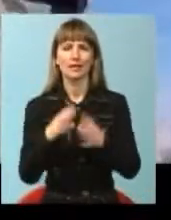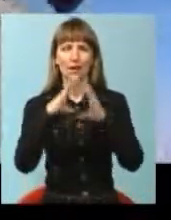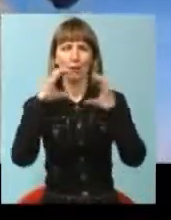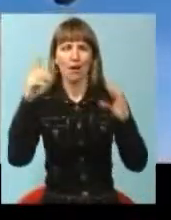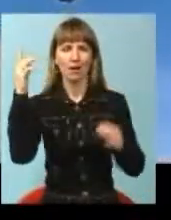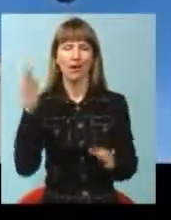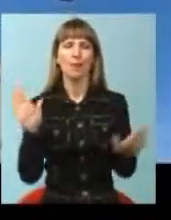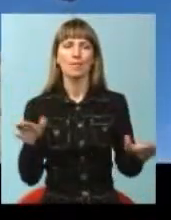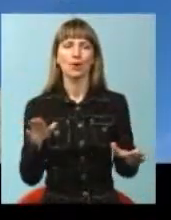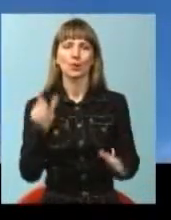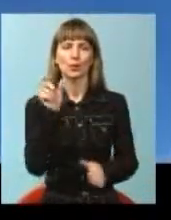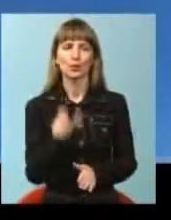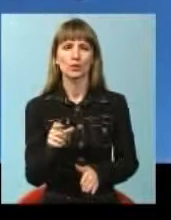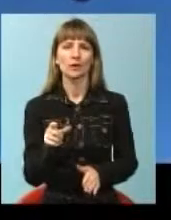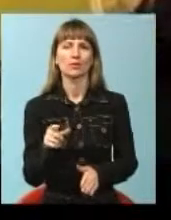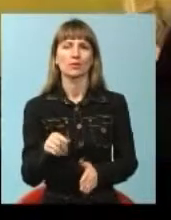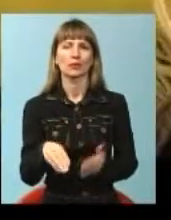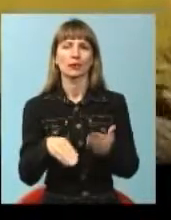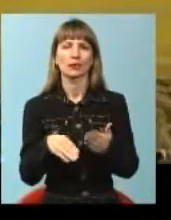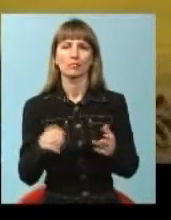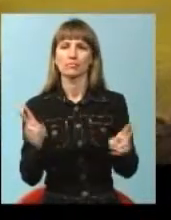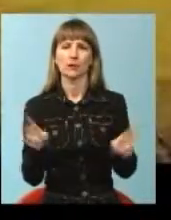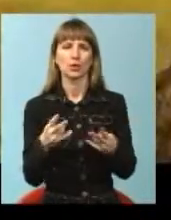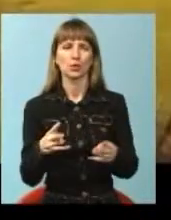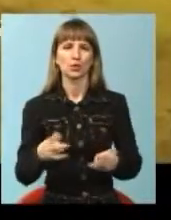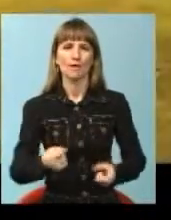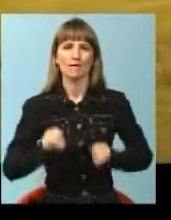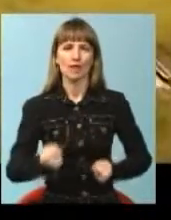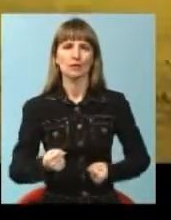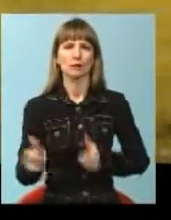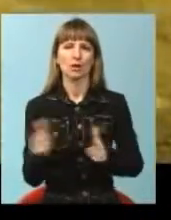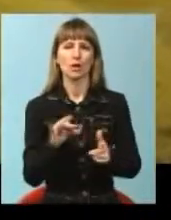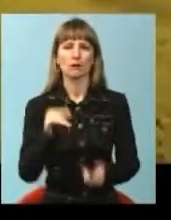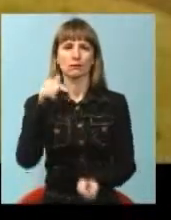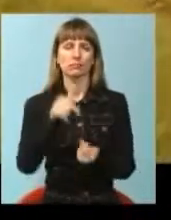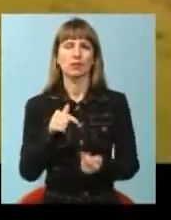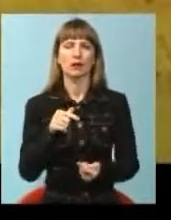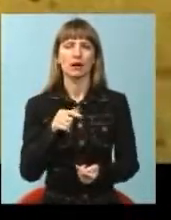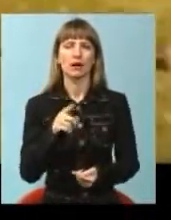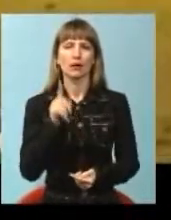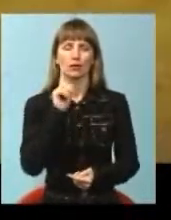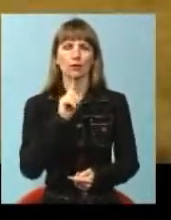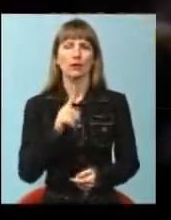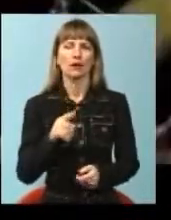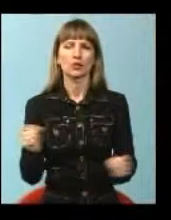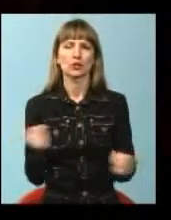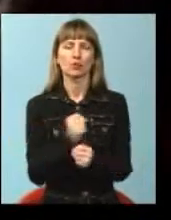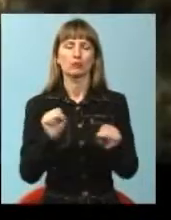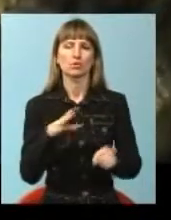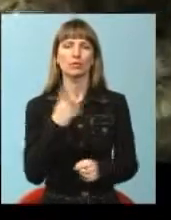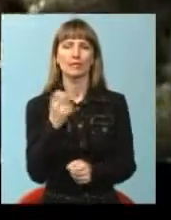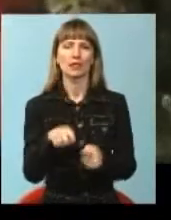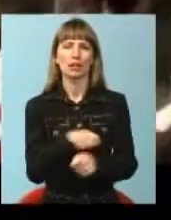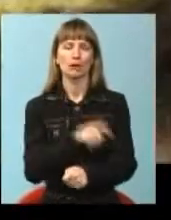Політ людини у костюмі крилі складний і вимагає фізичної підготовки та відповідних навичок. Швидкість польоту може досягати 200 км